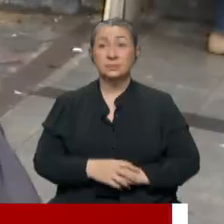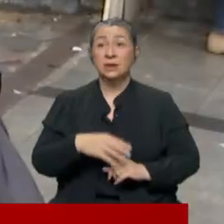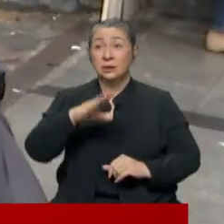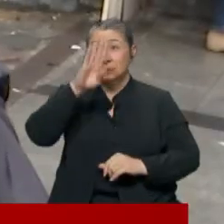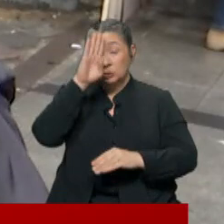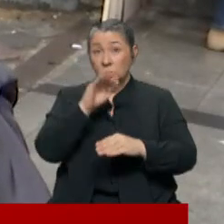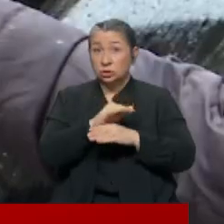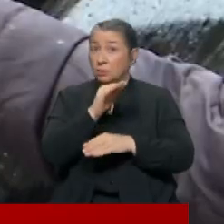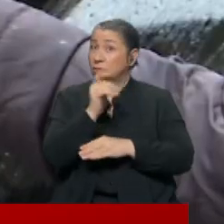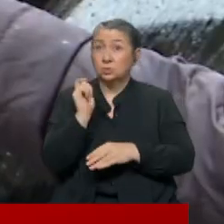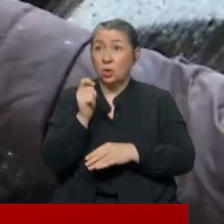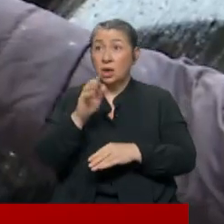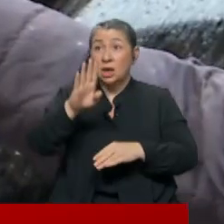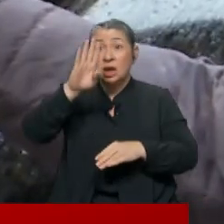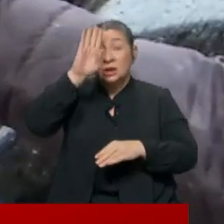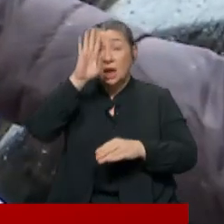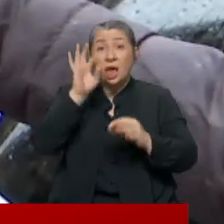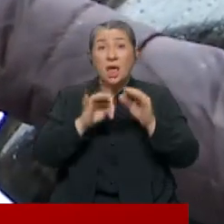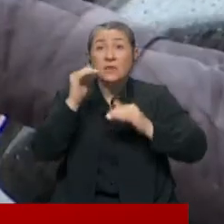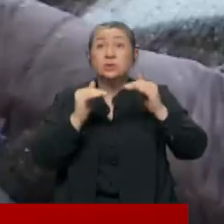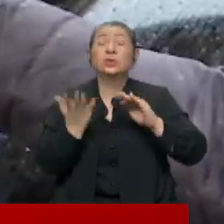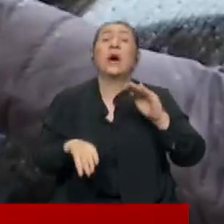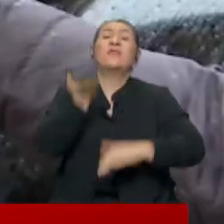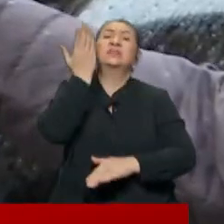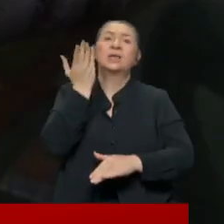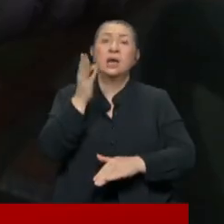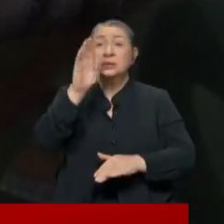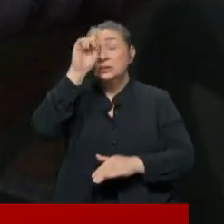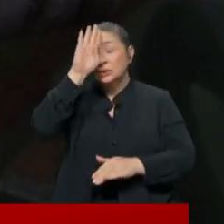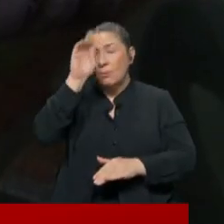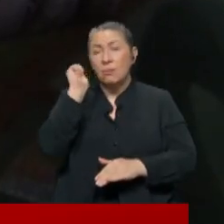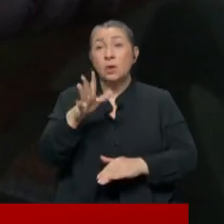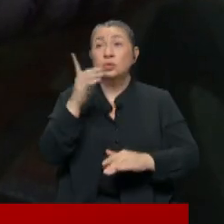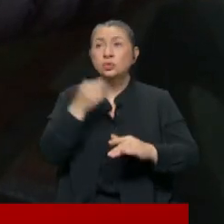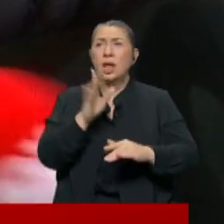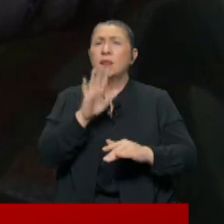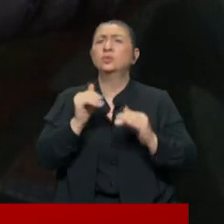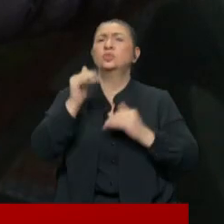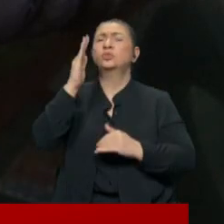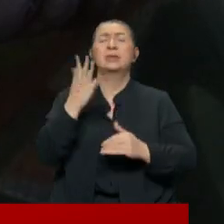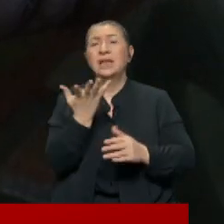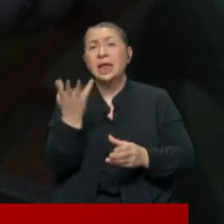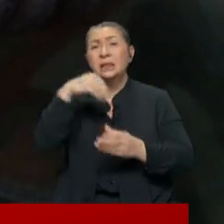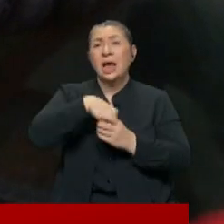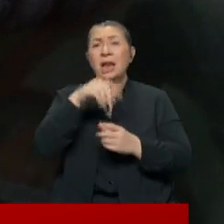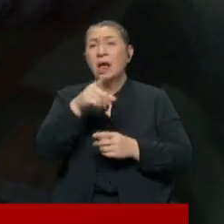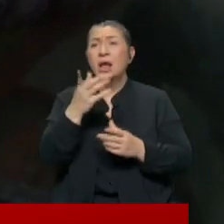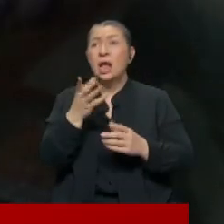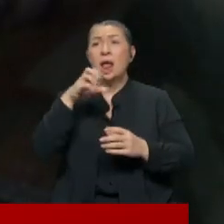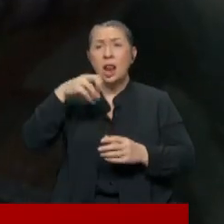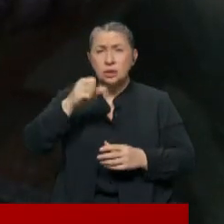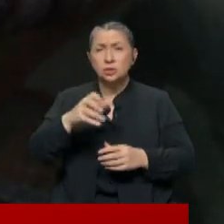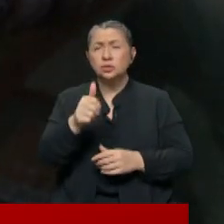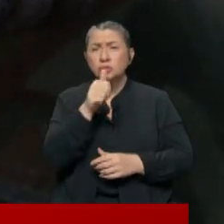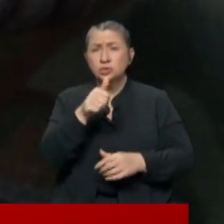İstanbul'da yaşamak zor. İstanbul'da enflasyon daha yüksektir. İstanbul daha pahalı. %50'nin üzerine geçer. Neleri katıyorsunuz buna? Hangi zam?